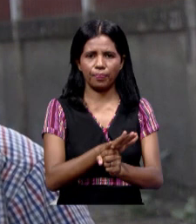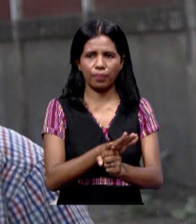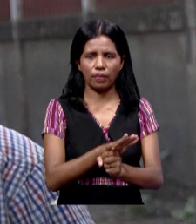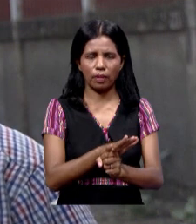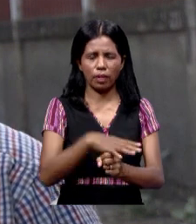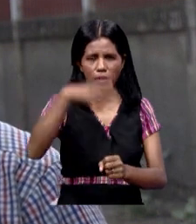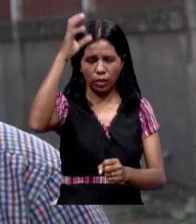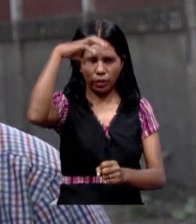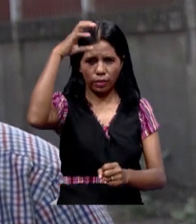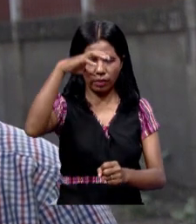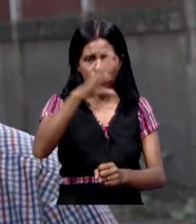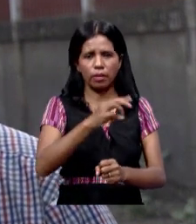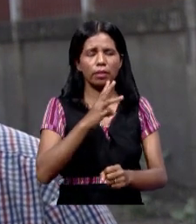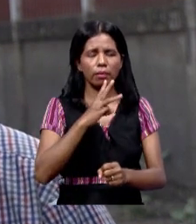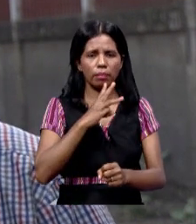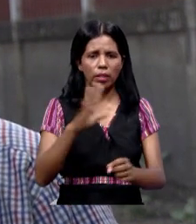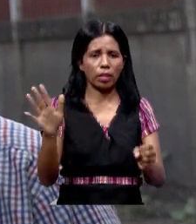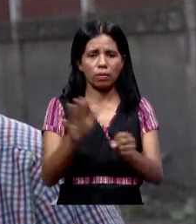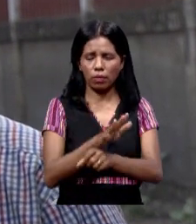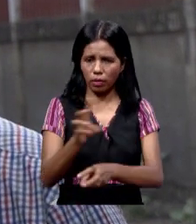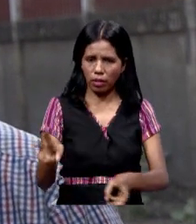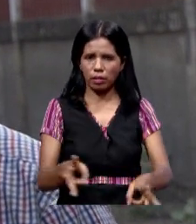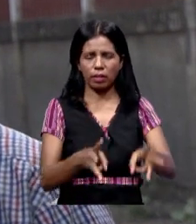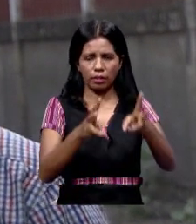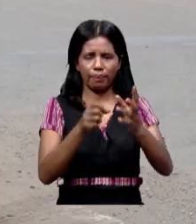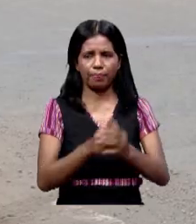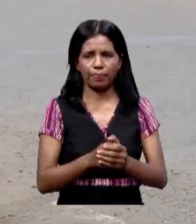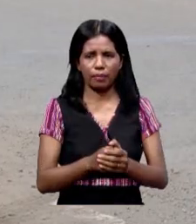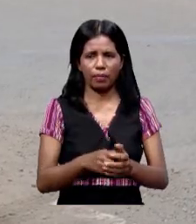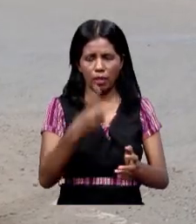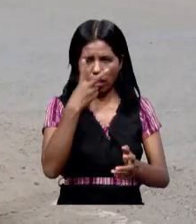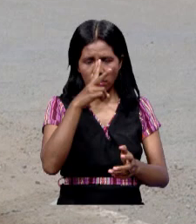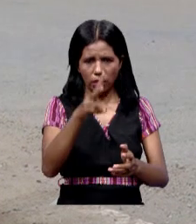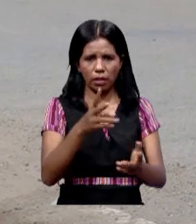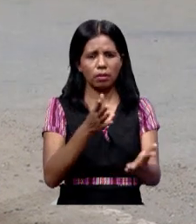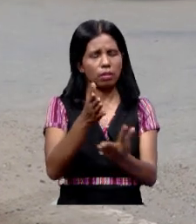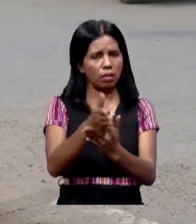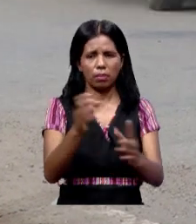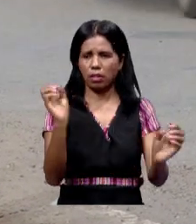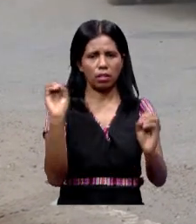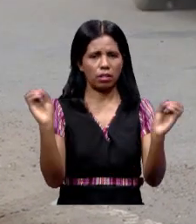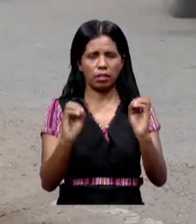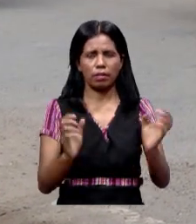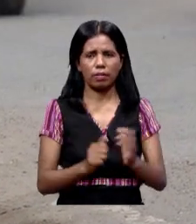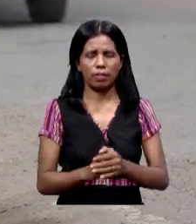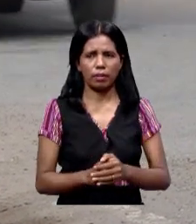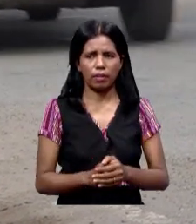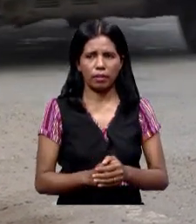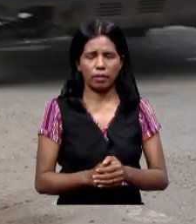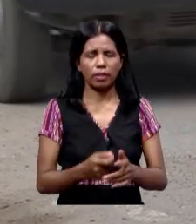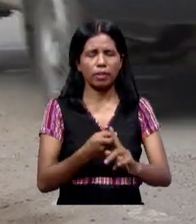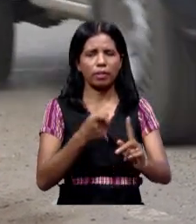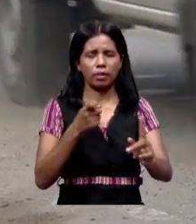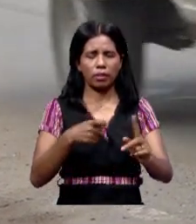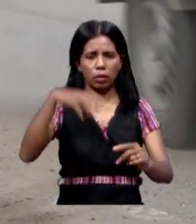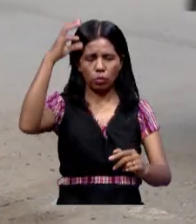Udah mai kali biasa tra ba tu. Es au de mai bizi chene ne au wes tamra dia. Tama mencu kuno posisi